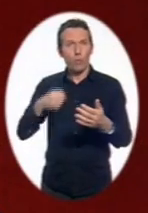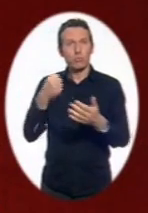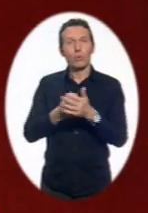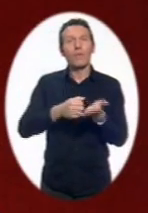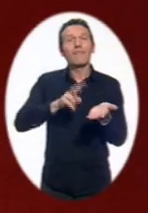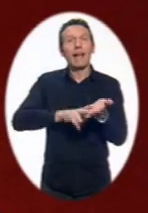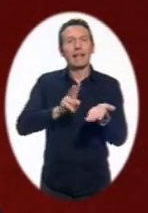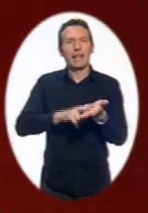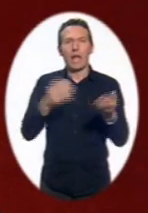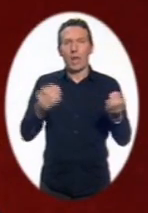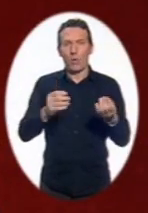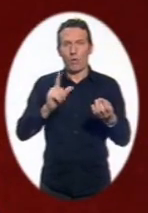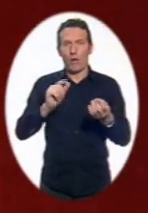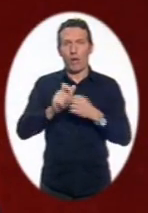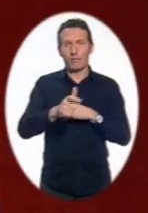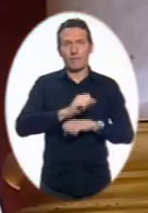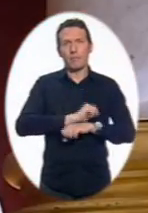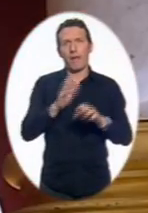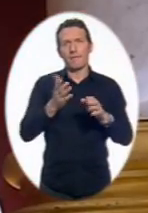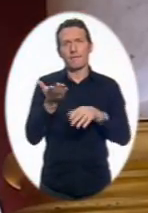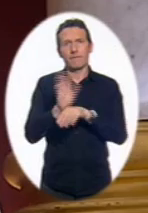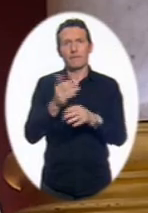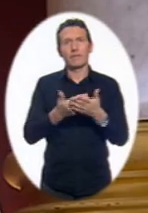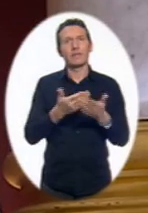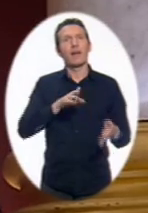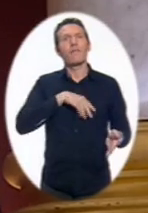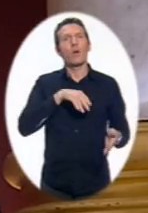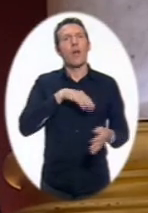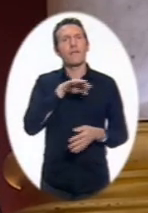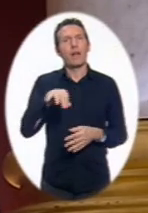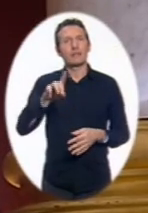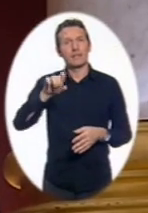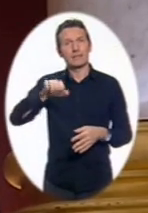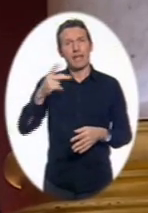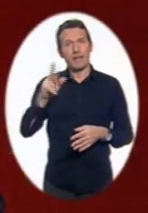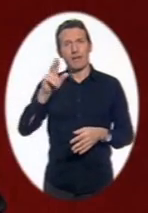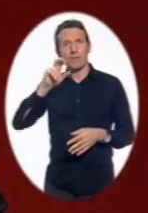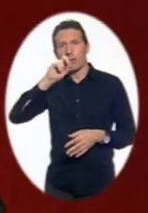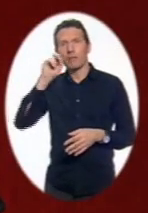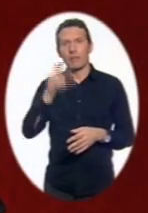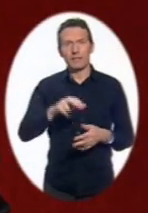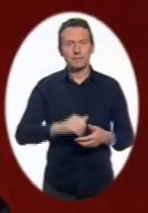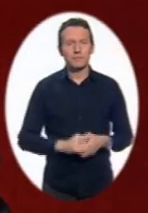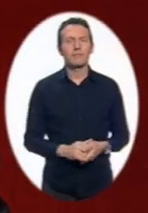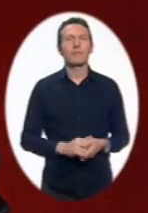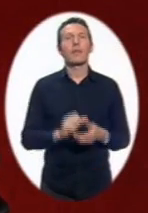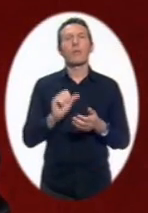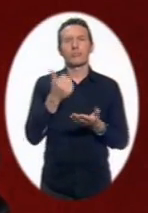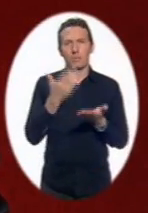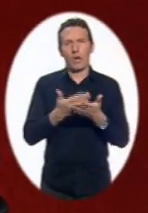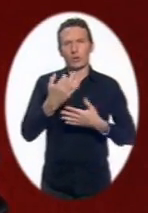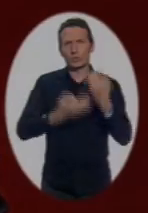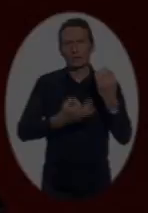la vérité et la justice éclate en tout cas un des avocats français de Dominique stroskan va porter plainte écoutez l'essentiel c'est que la